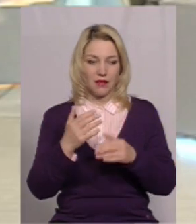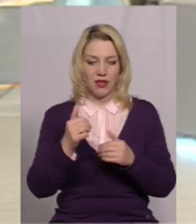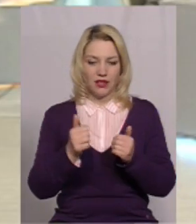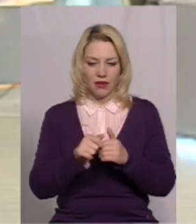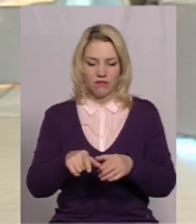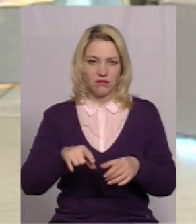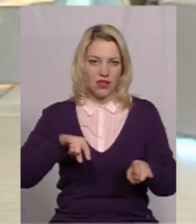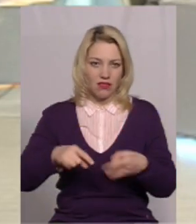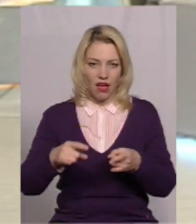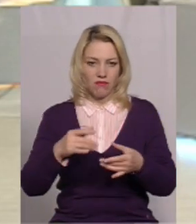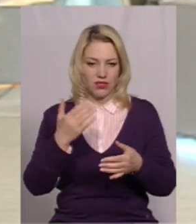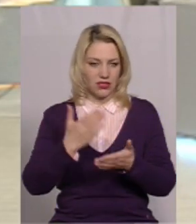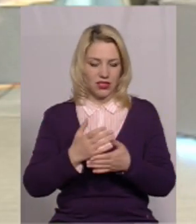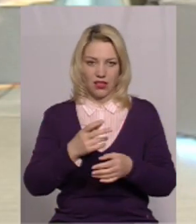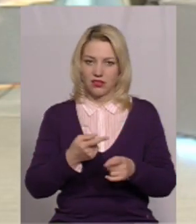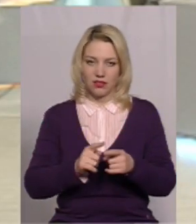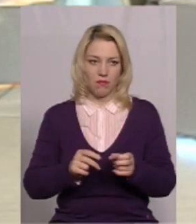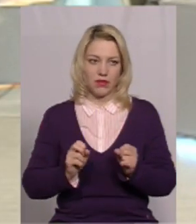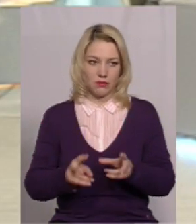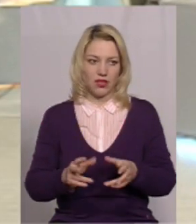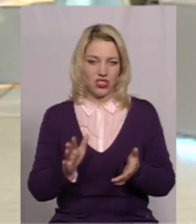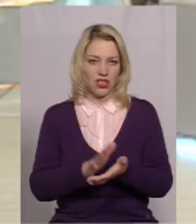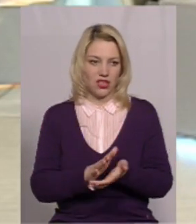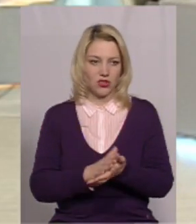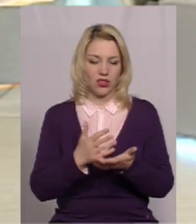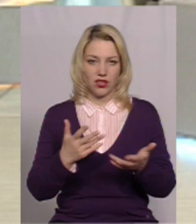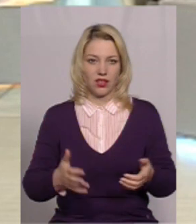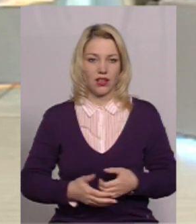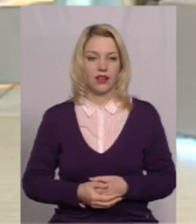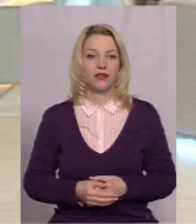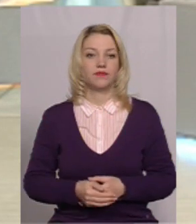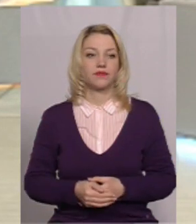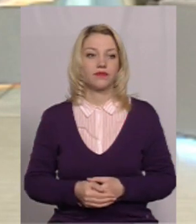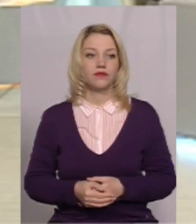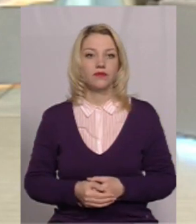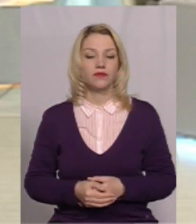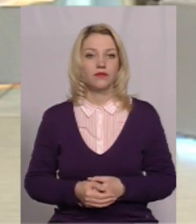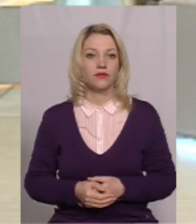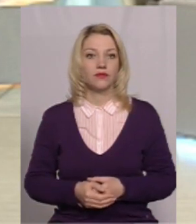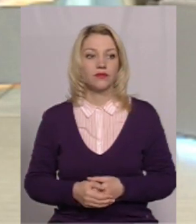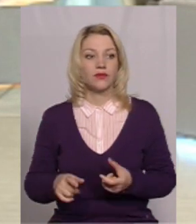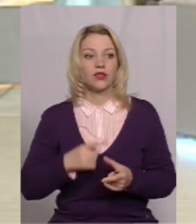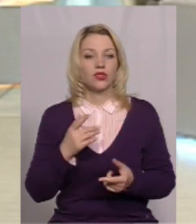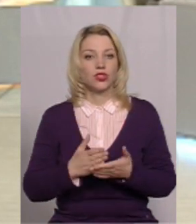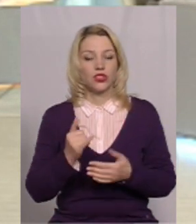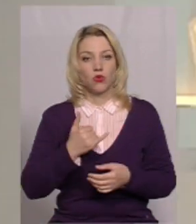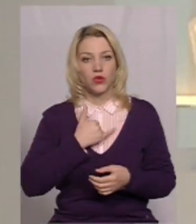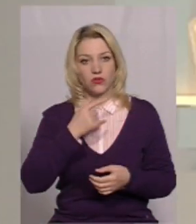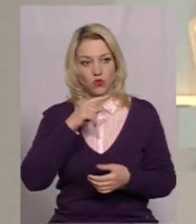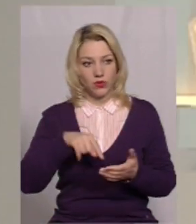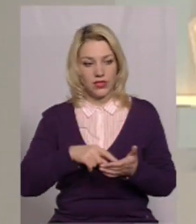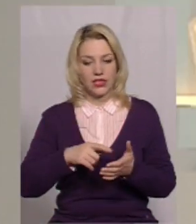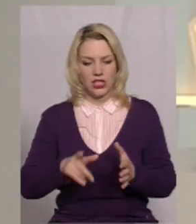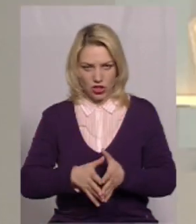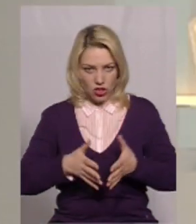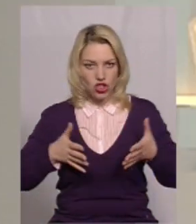зазвичай калюжі, ями, і то дуже небезпечно. І грязюка. Так, так. Та. А чи є в нас у місті такі